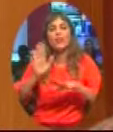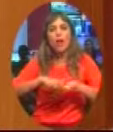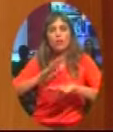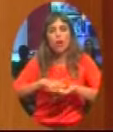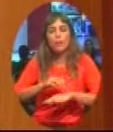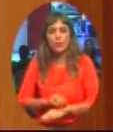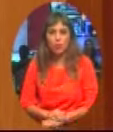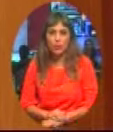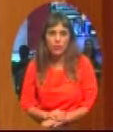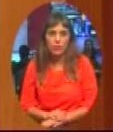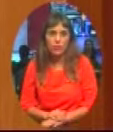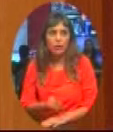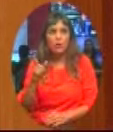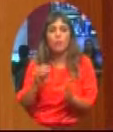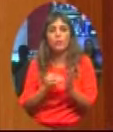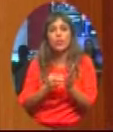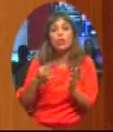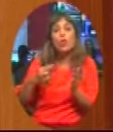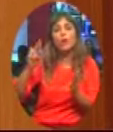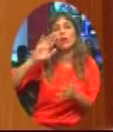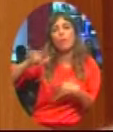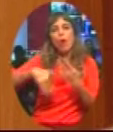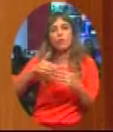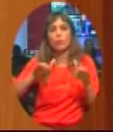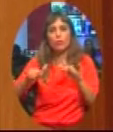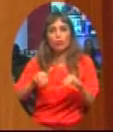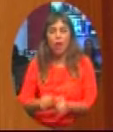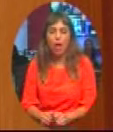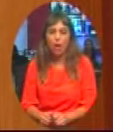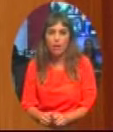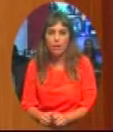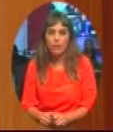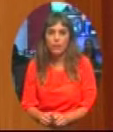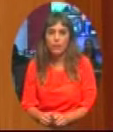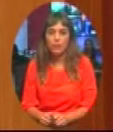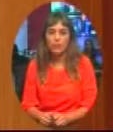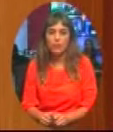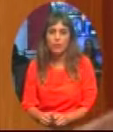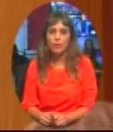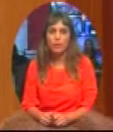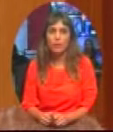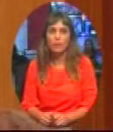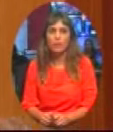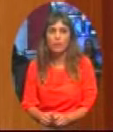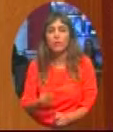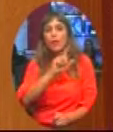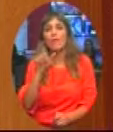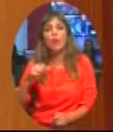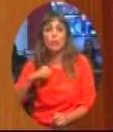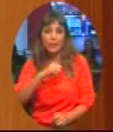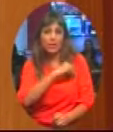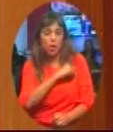מה שמצריך יותר מעורבות ממשלתית. החברות הפרטיות לא יעשו